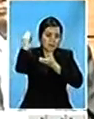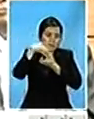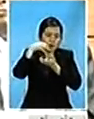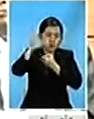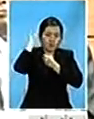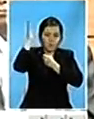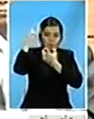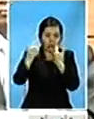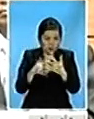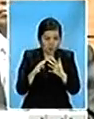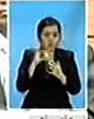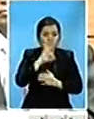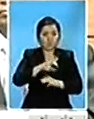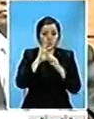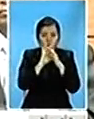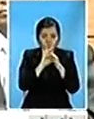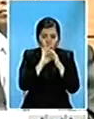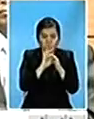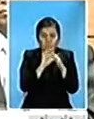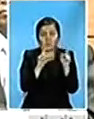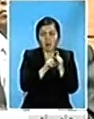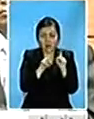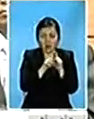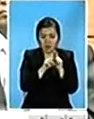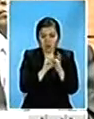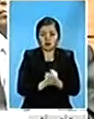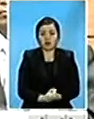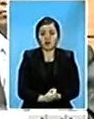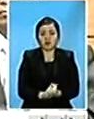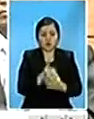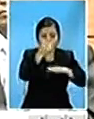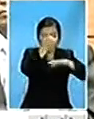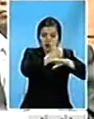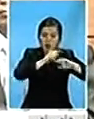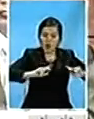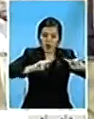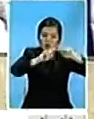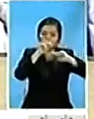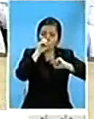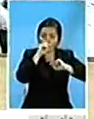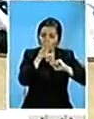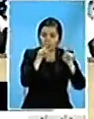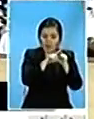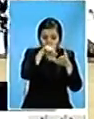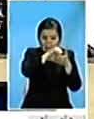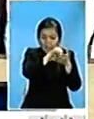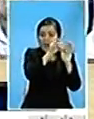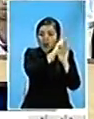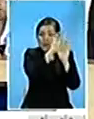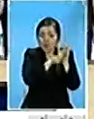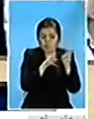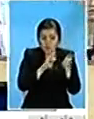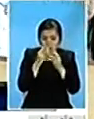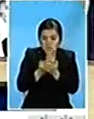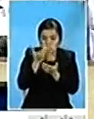นี่คือสิ่งที่น่าเป็นห่วงในขณะเดียวกันคณะรัฐมนตรีก็ได้แก้ระเบียบการจัดซื้อจัดจ้